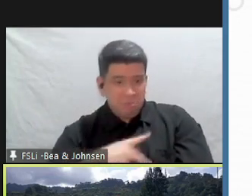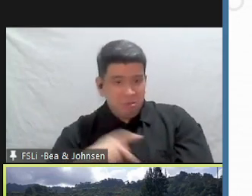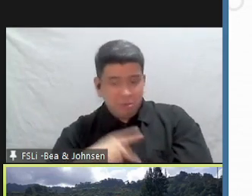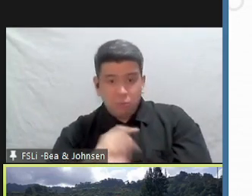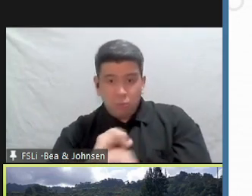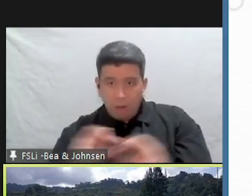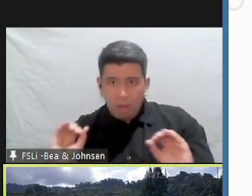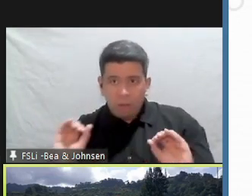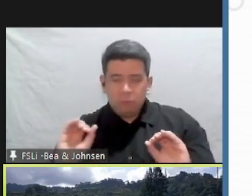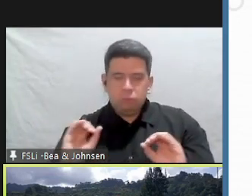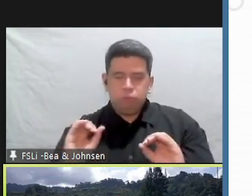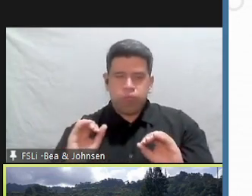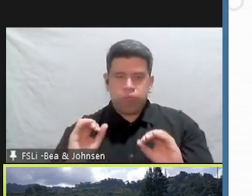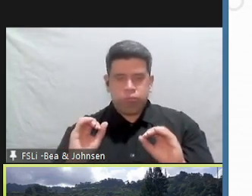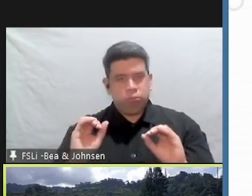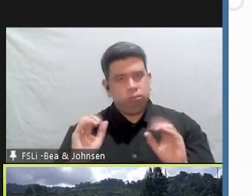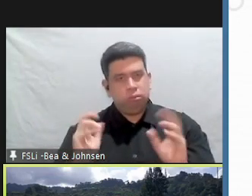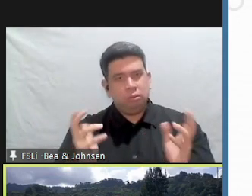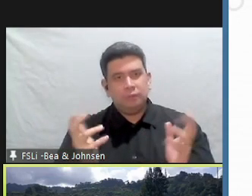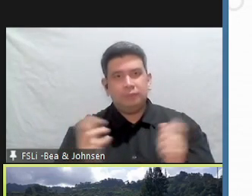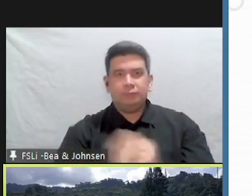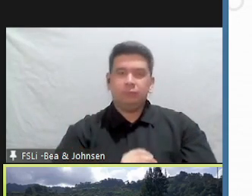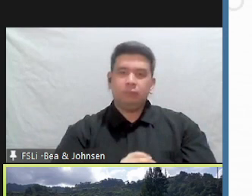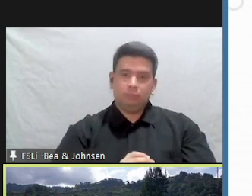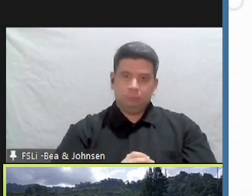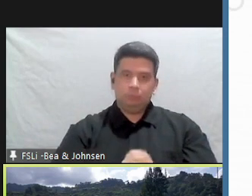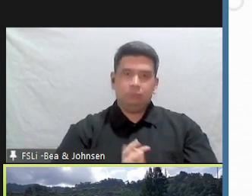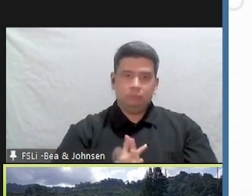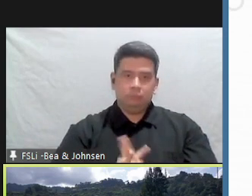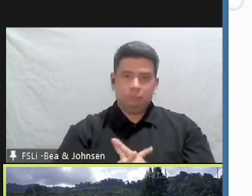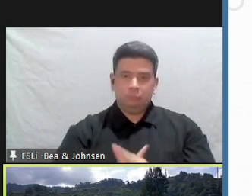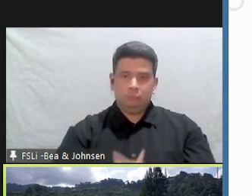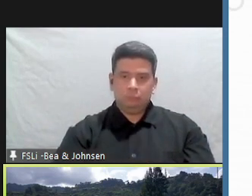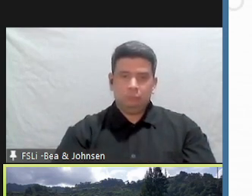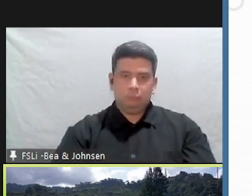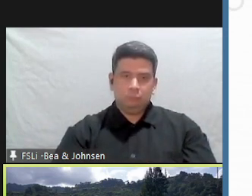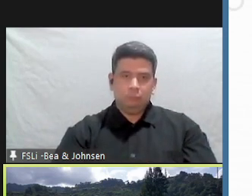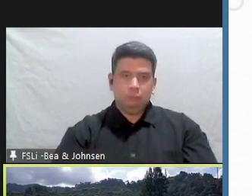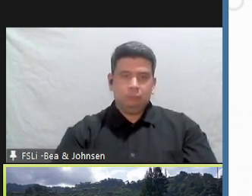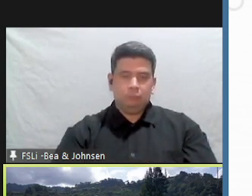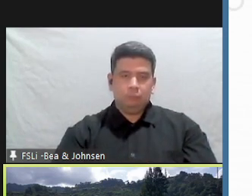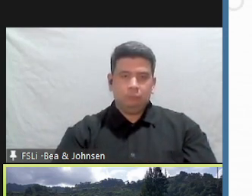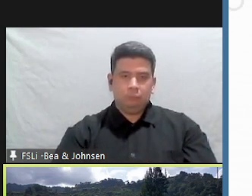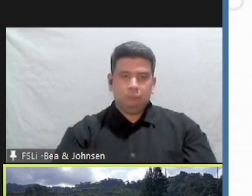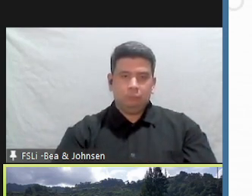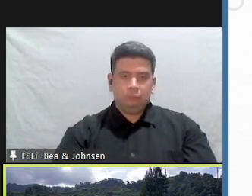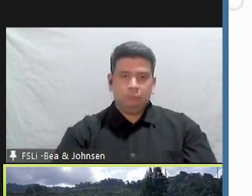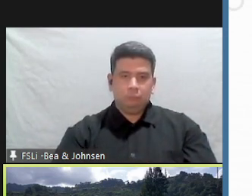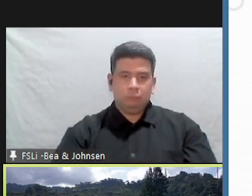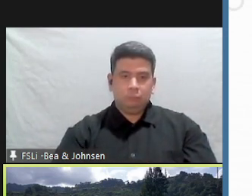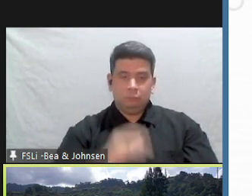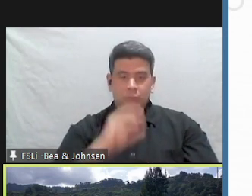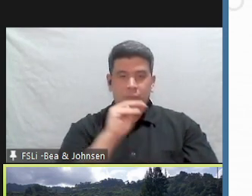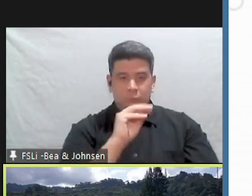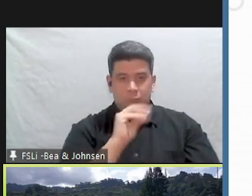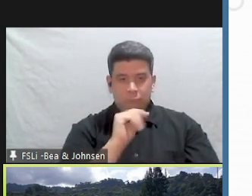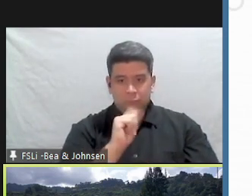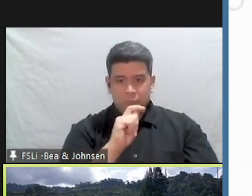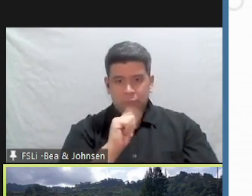yung kanilang ginawa ay babaliwalain pa rin. Ano? So, itong matatag curriculum na to, meron naman